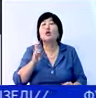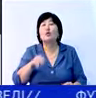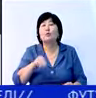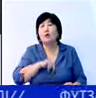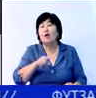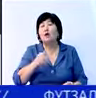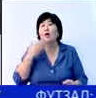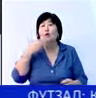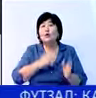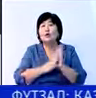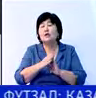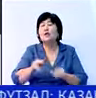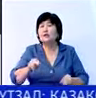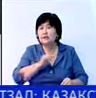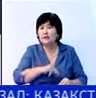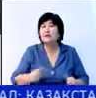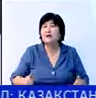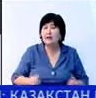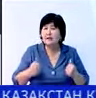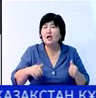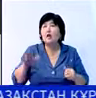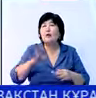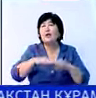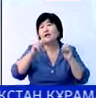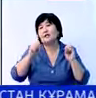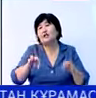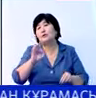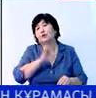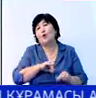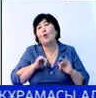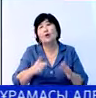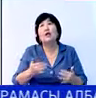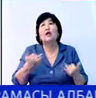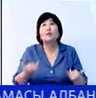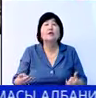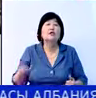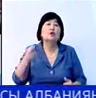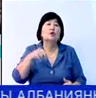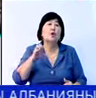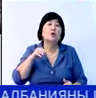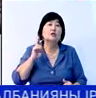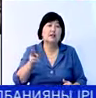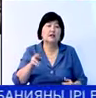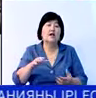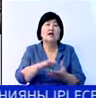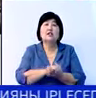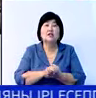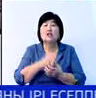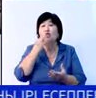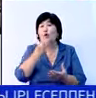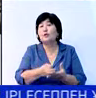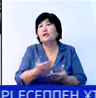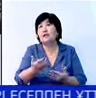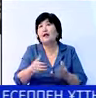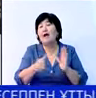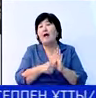Күріштің бітік шығуы үшін маңдай терін төгіп, бар тәжірибесін қолданды. Біздің достық жер МК жауапкершілігі шектеулі серіктестігінде